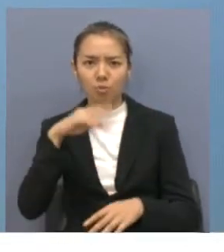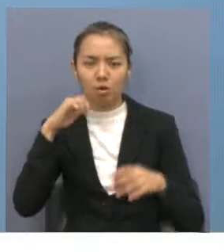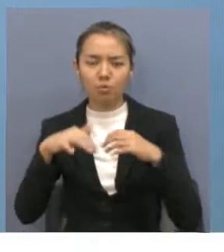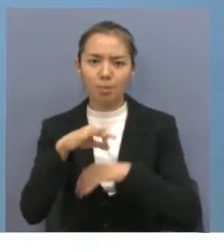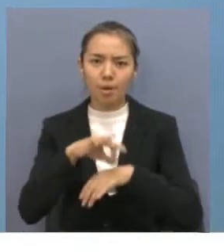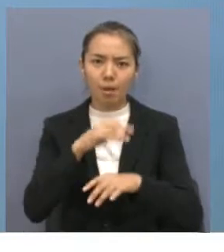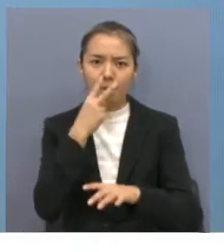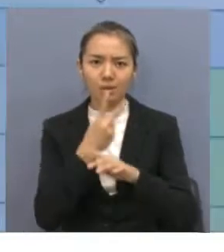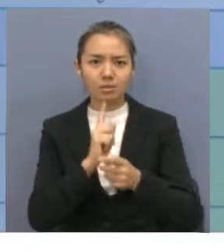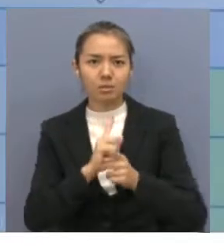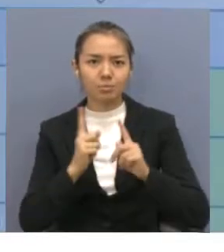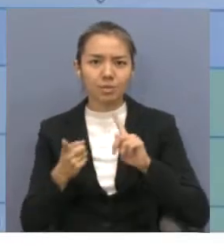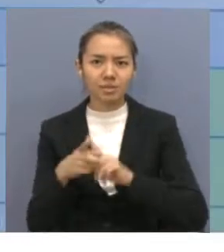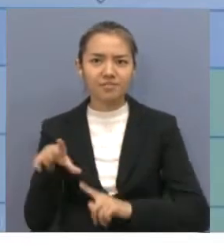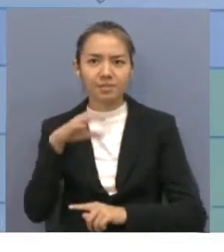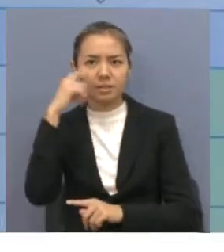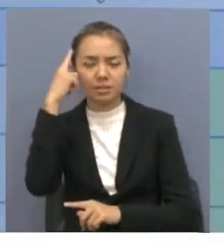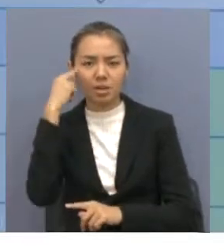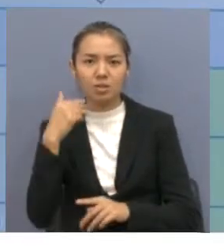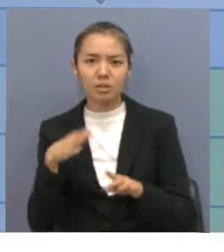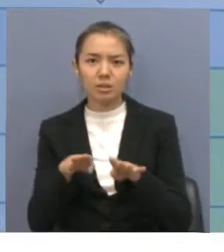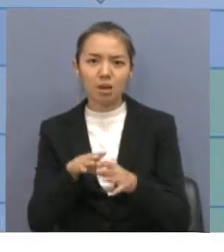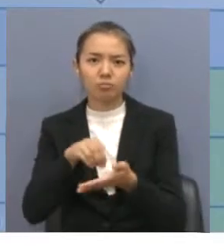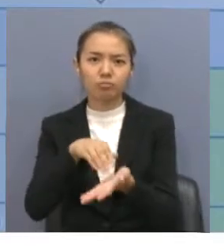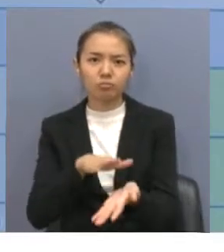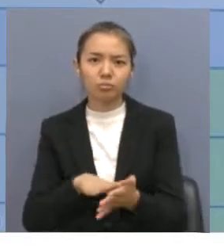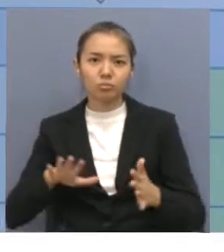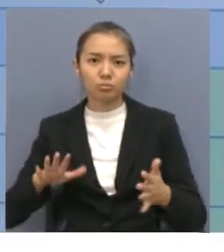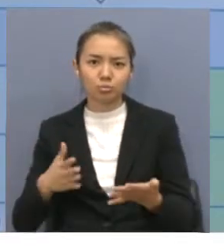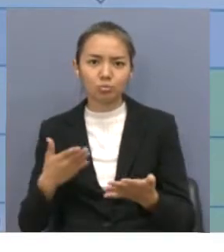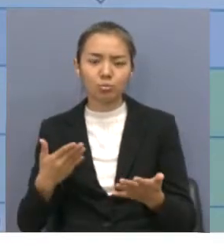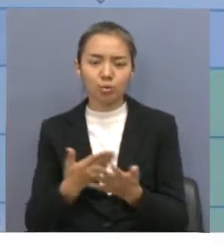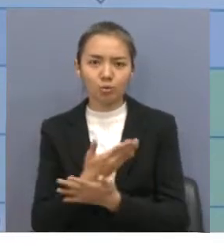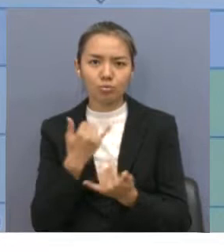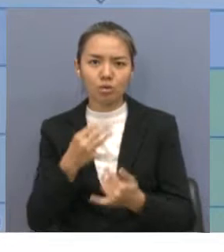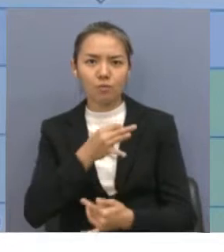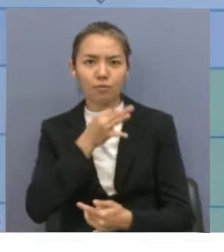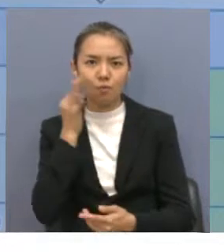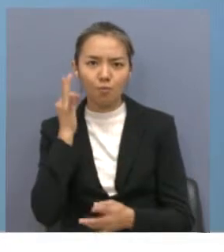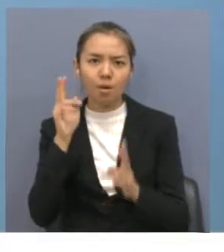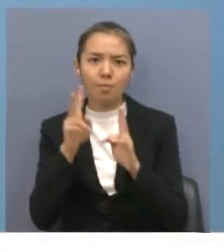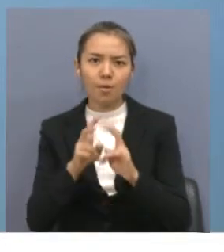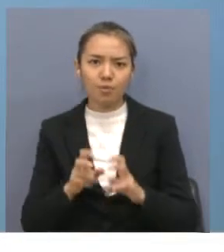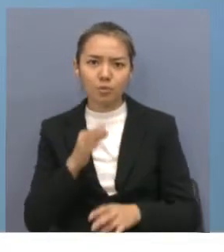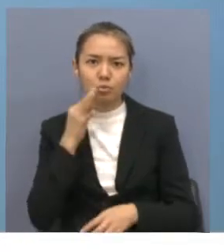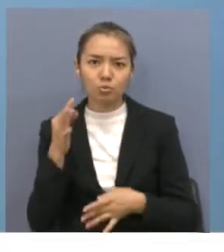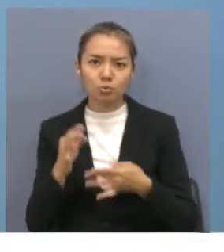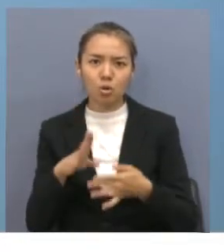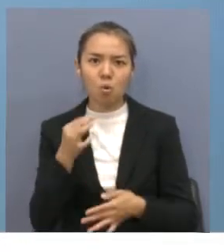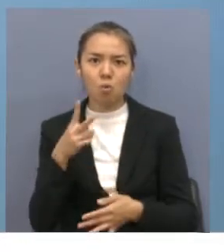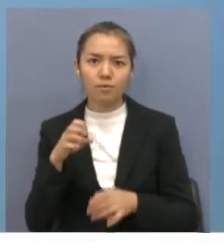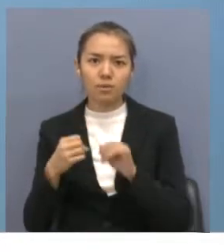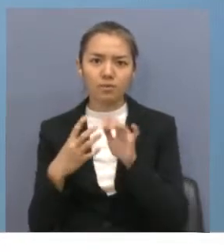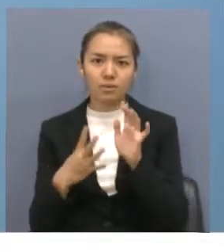ауырғандар көрсеткіші өзгертілгенін білеміз. Осыған байланысты тіркелген жағдайлар саны да артты. Дер уақытында диагностикалаудың нәтижесінде